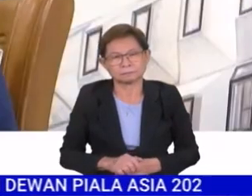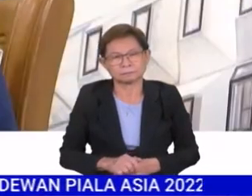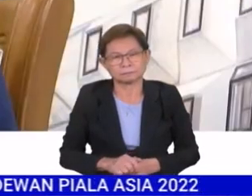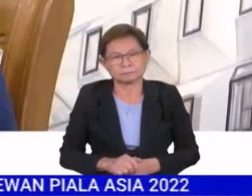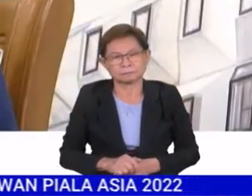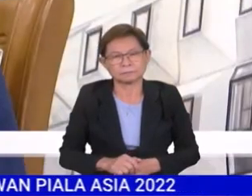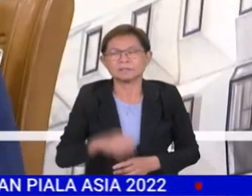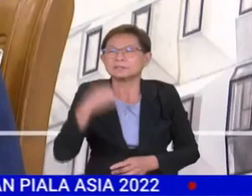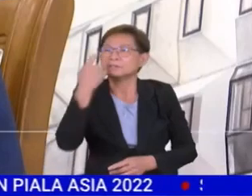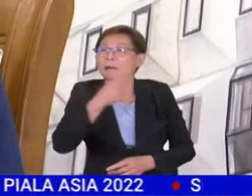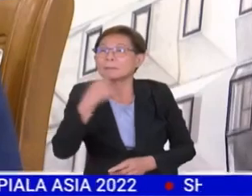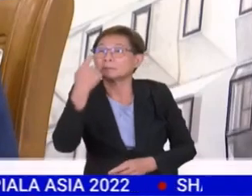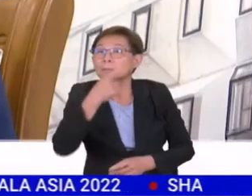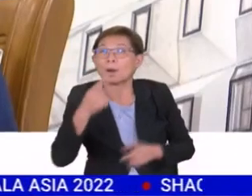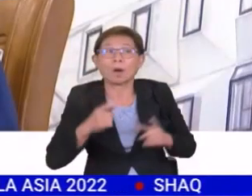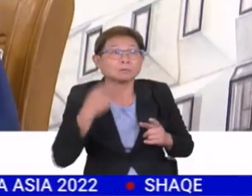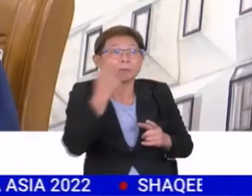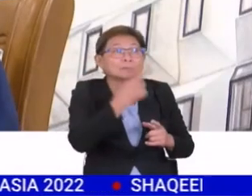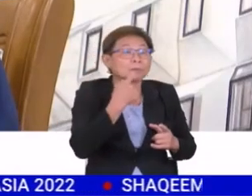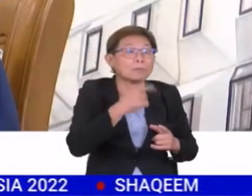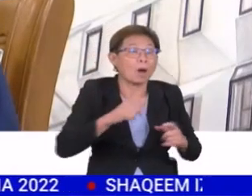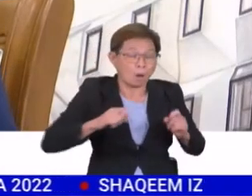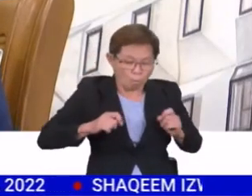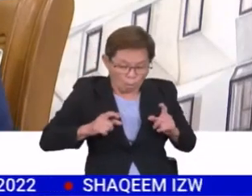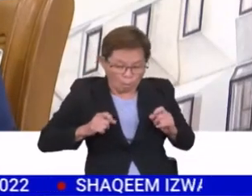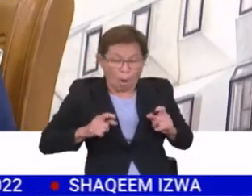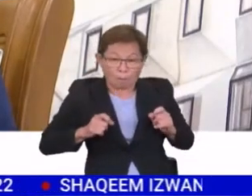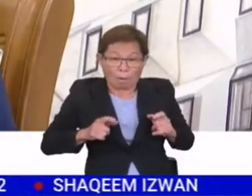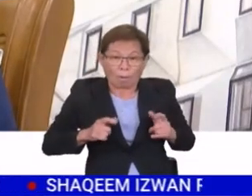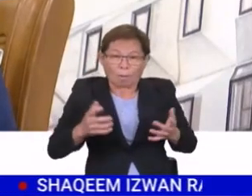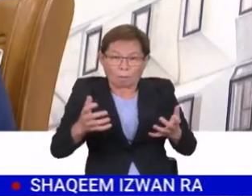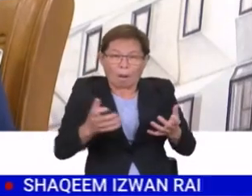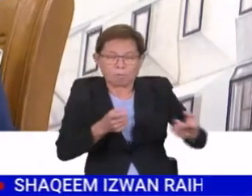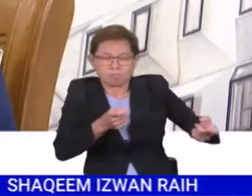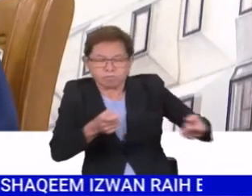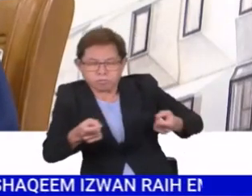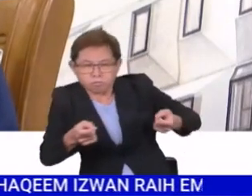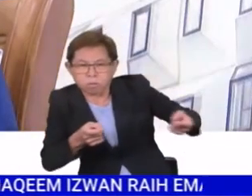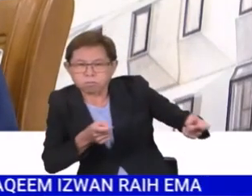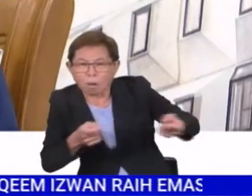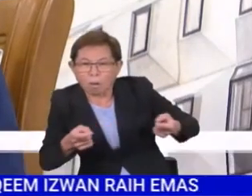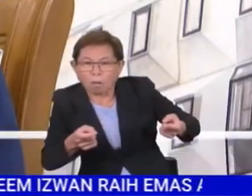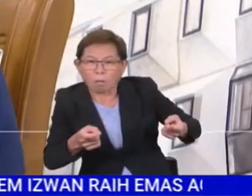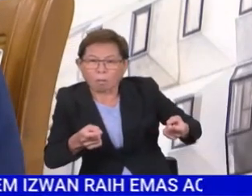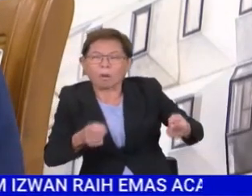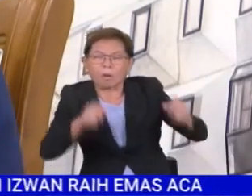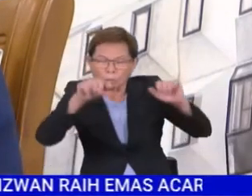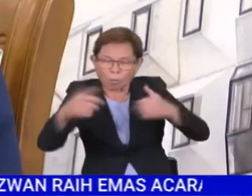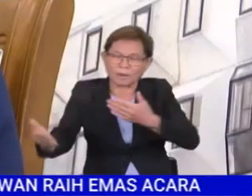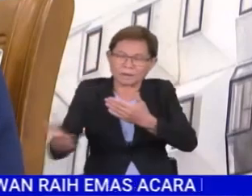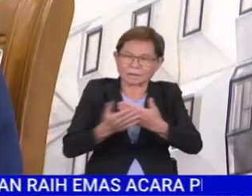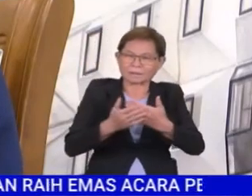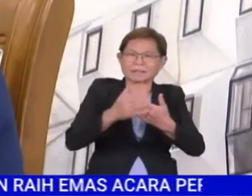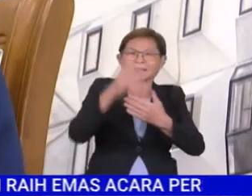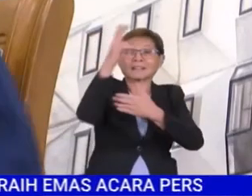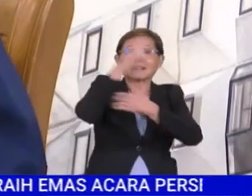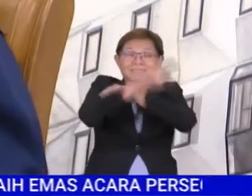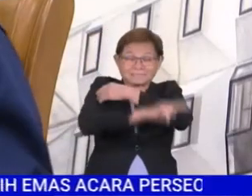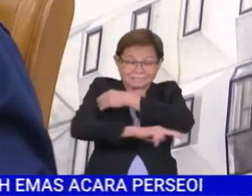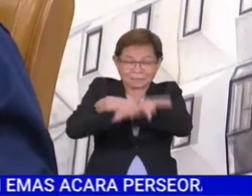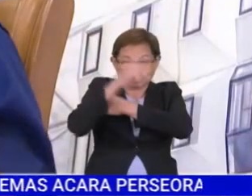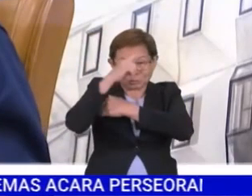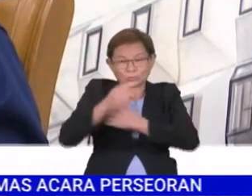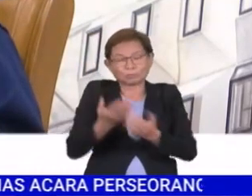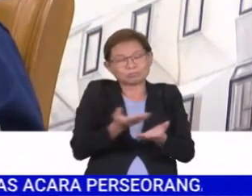Kalau ada mana-mana pihak swasta yang ingin menguruskannya, dia boleh datang kepada kerajaan negeri untuk